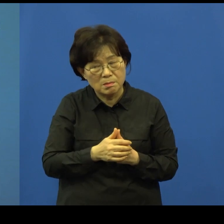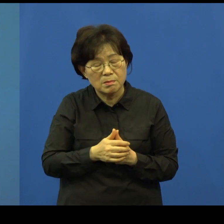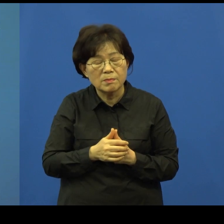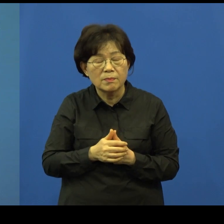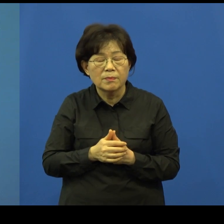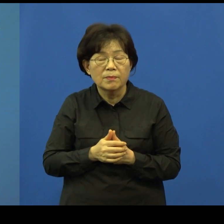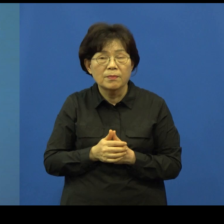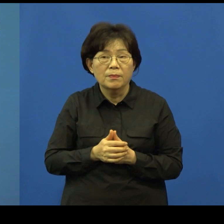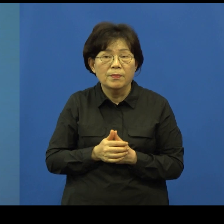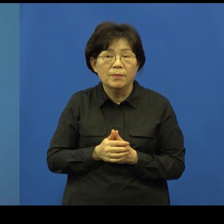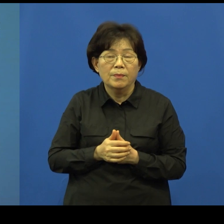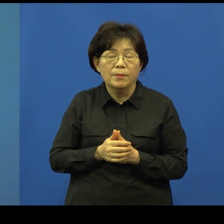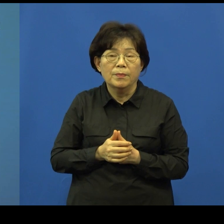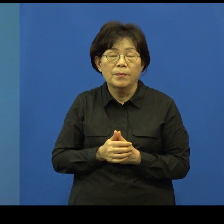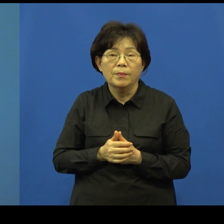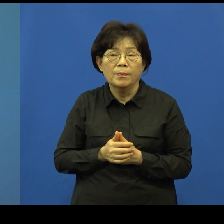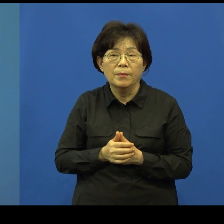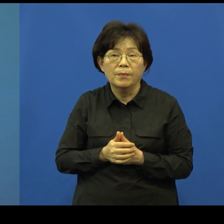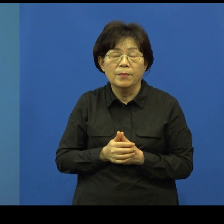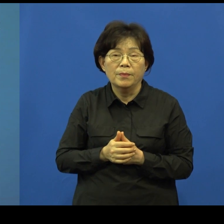그죠?